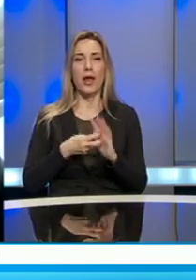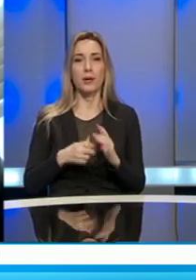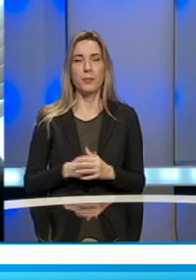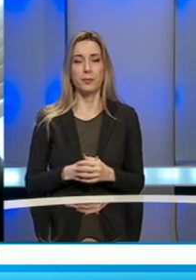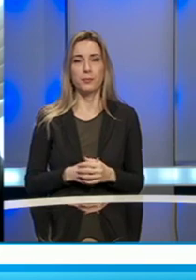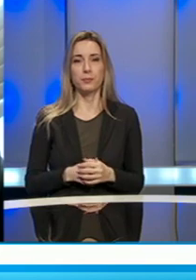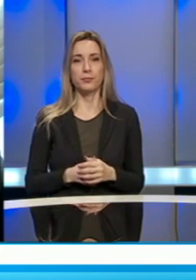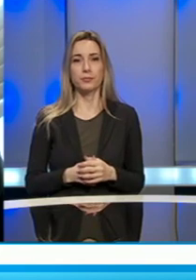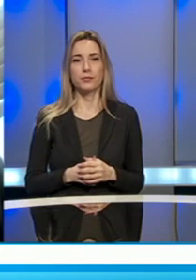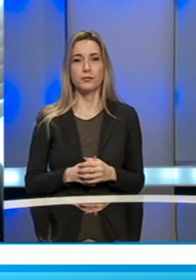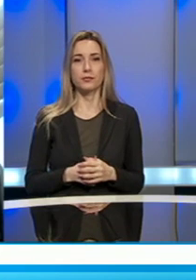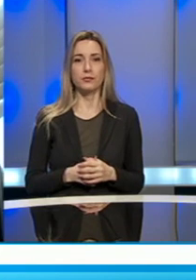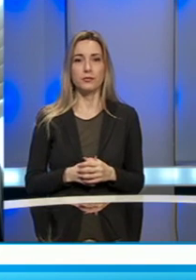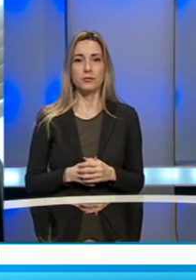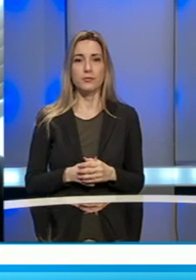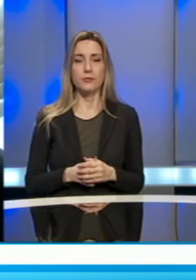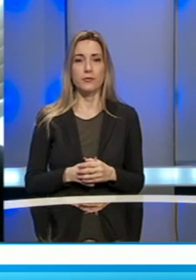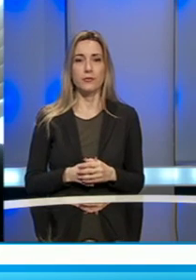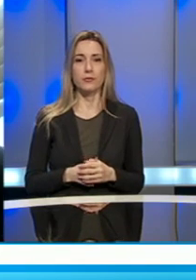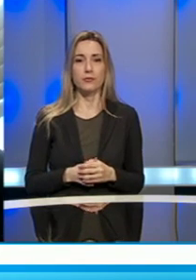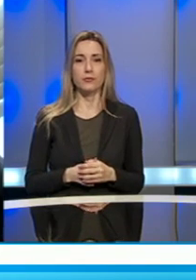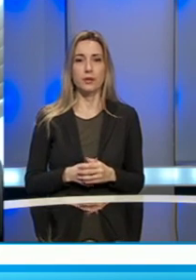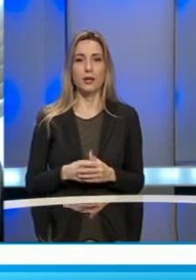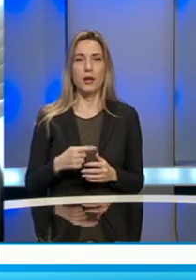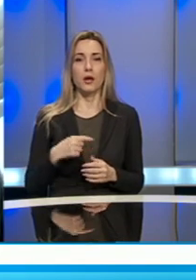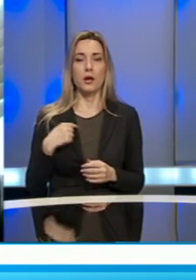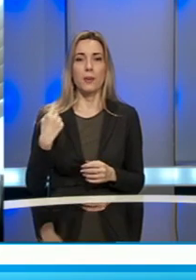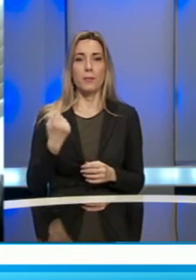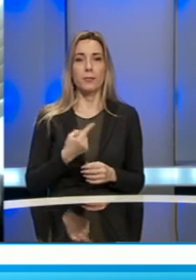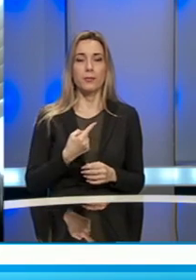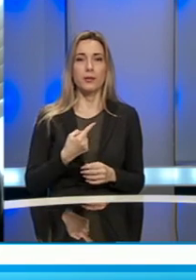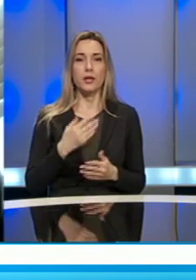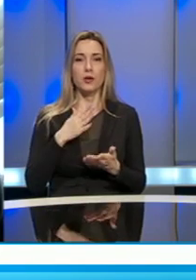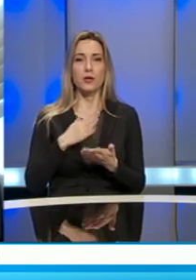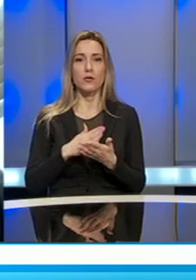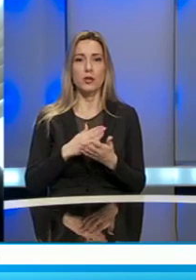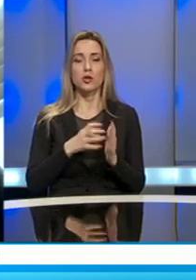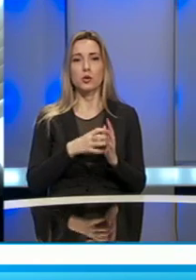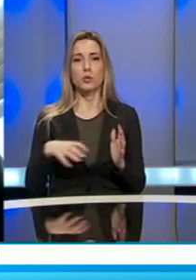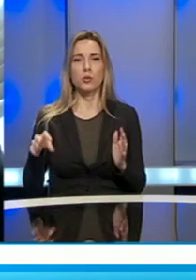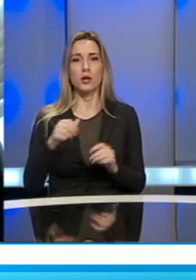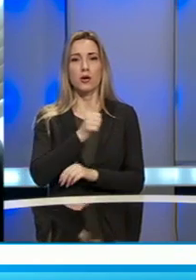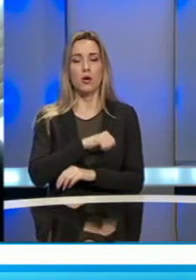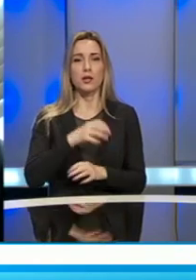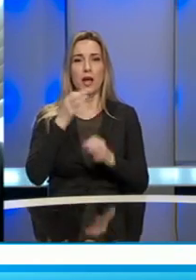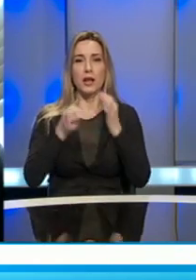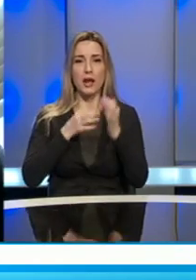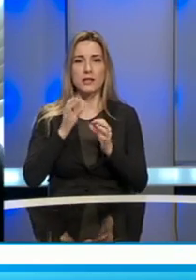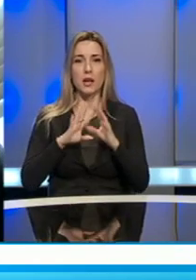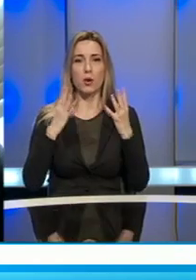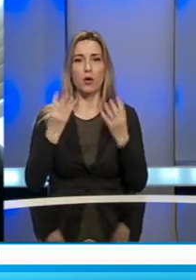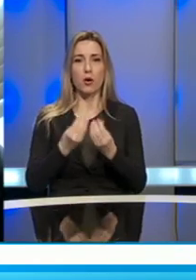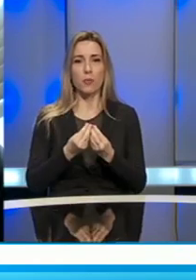reklo. Pa jeste. Znači, mi u LRC-u već evo dugi niz godina analiziramo kompletnu